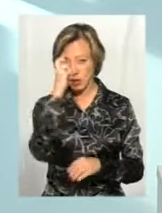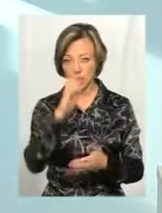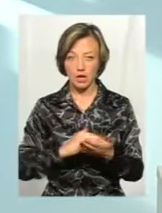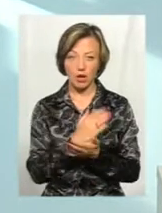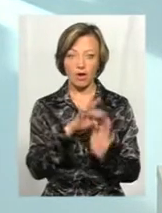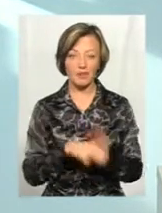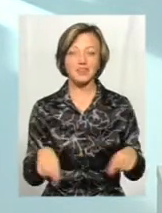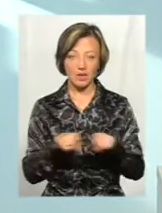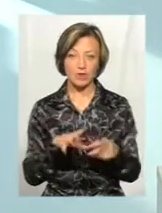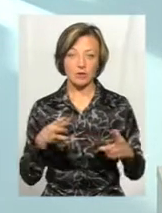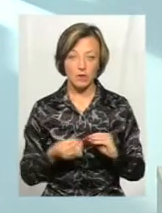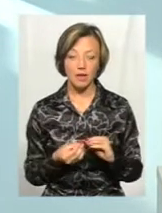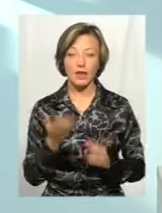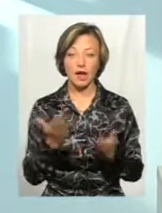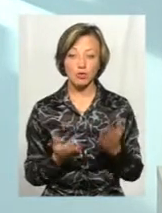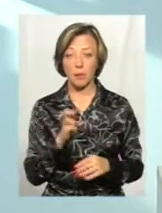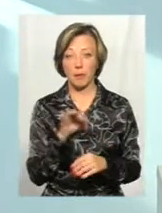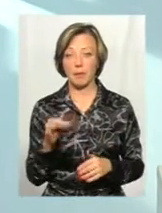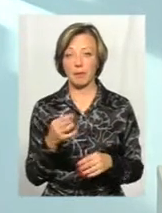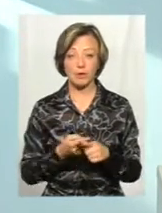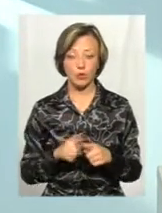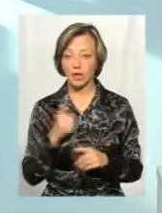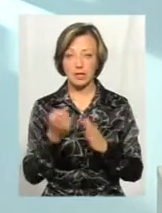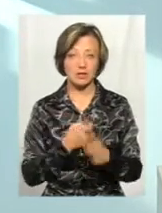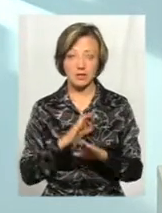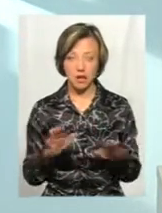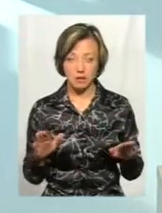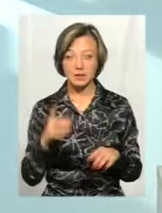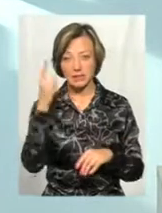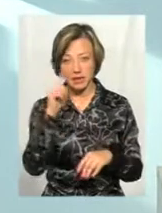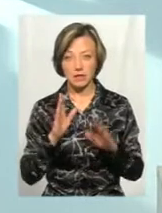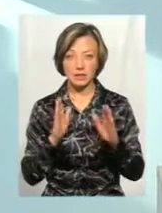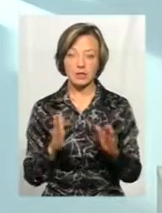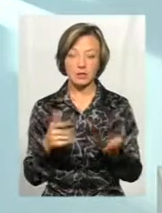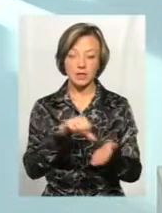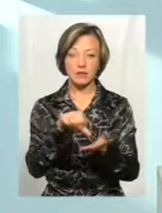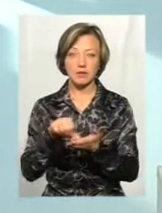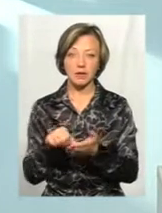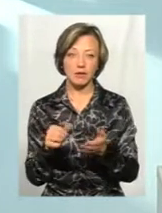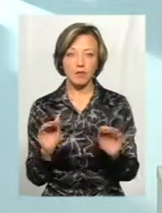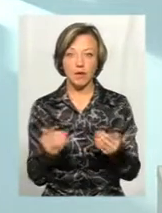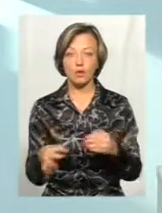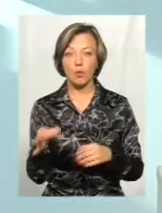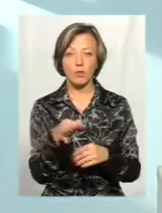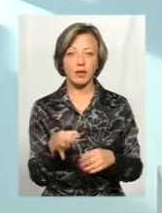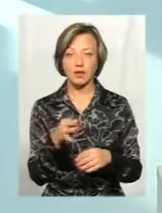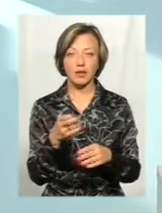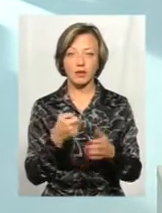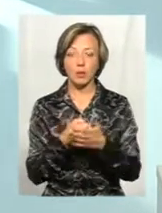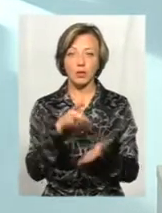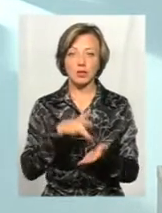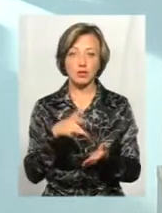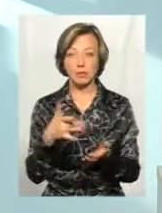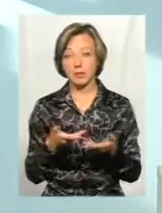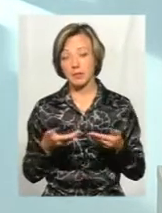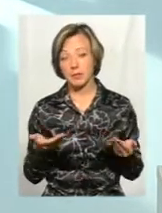Держгеокадастру, це теж є результат, оскільки якщо б ми цього не дізналися, а знали б тільки якісь представники в межі області, воно б не дійшло до центру,